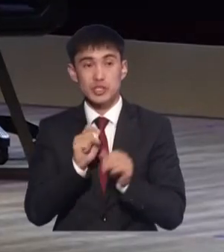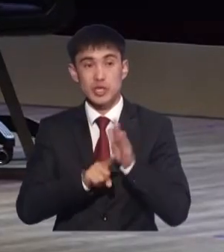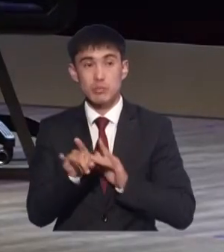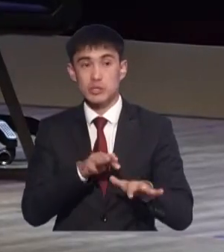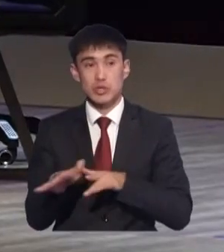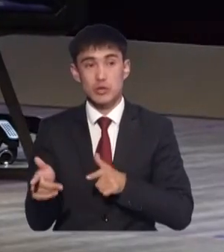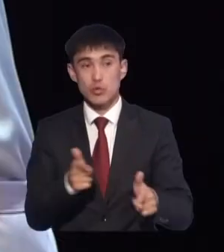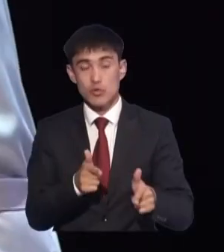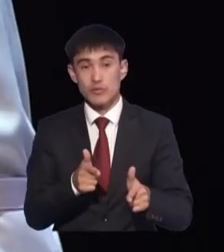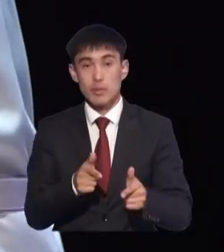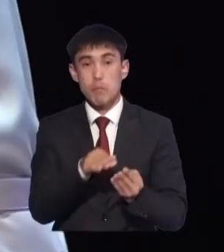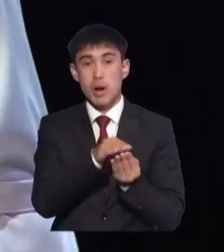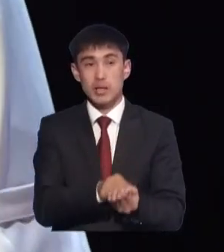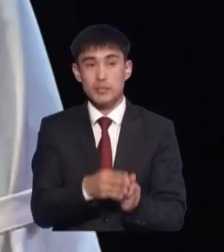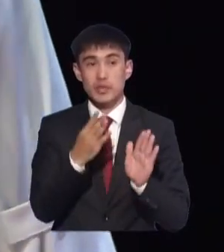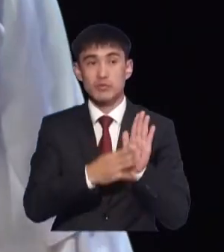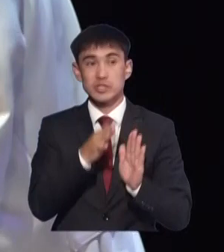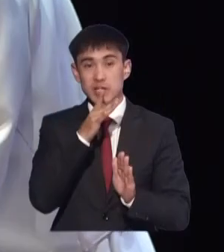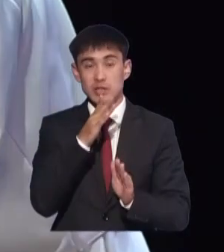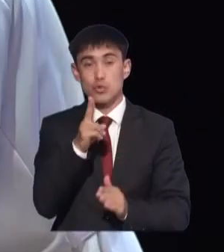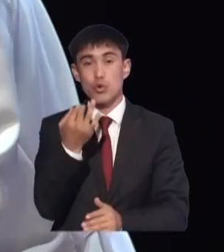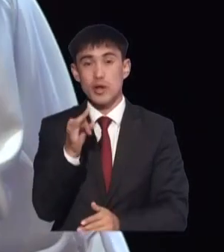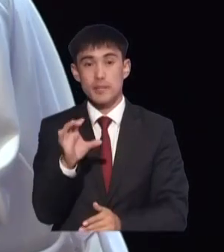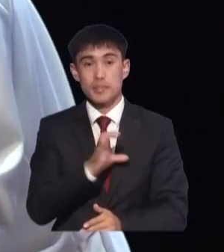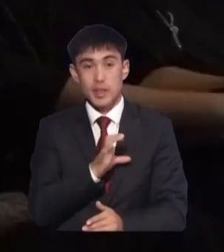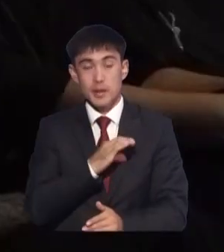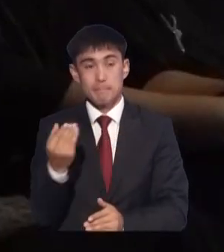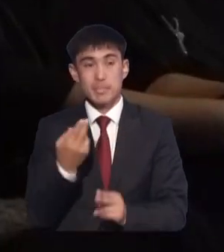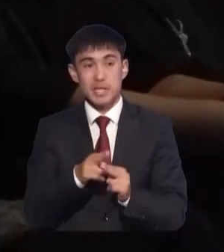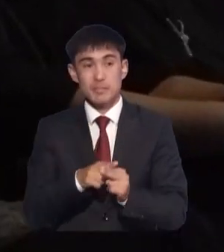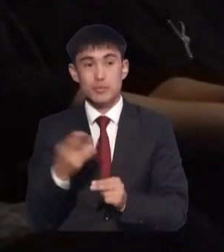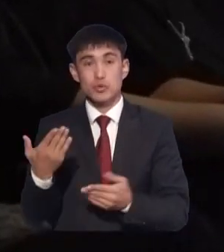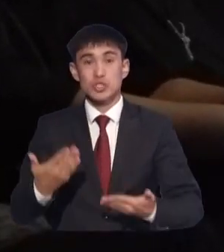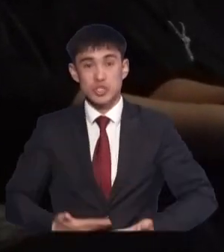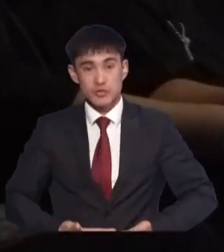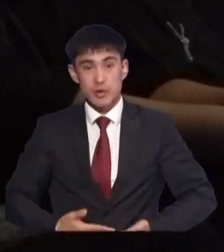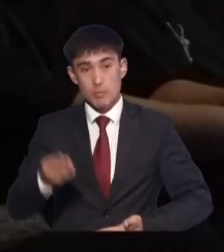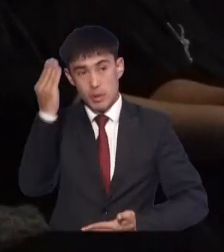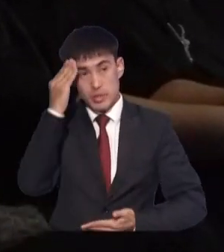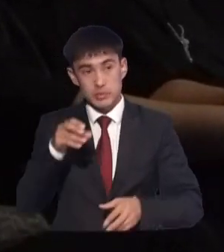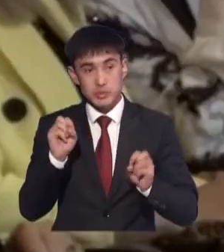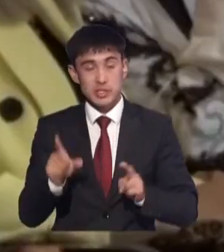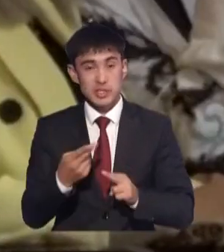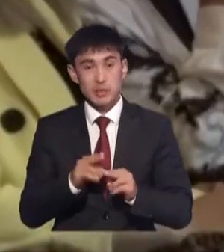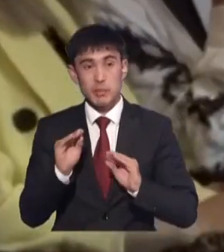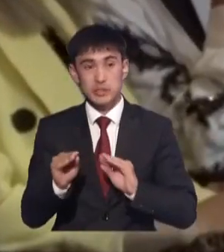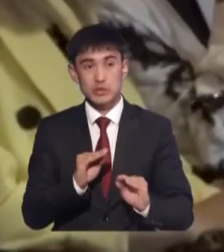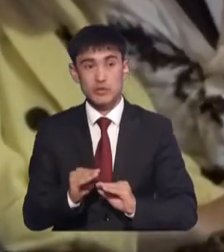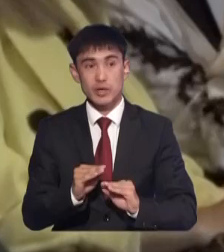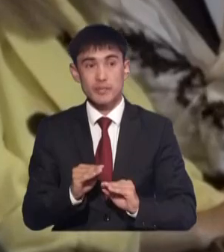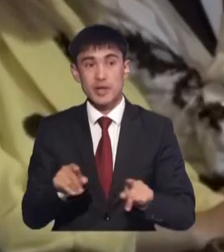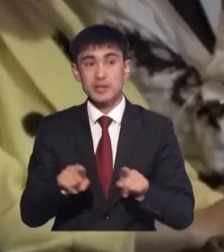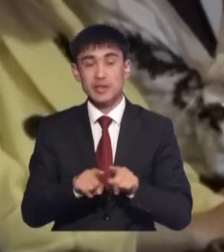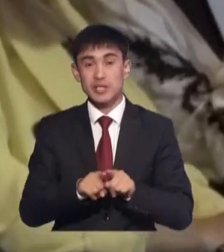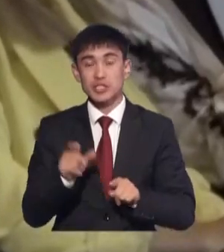процесс подготовки к похоронам 90-летнего Докея. И это при том, что тот еще жив. По мнению зрителей, эта постановка обнажает